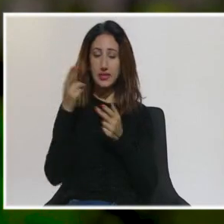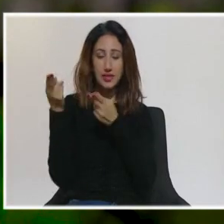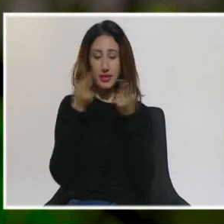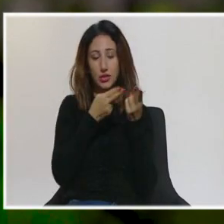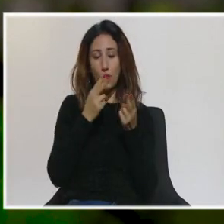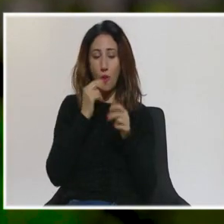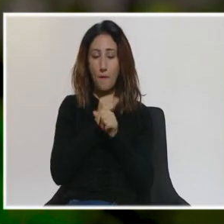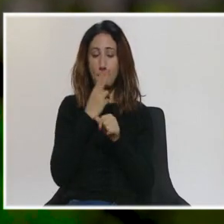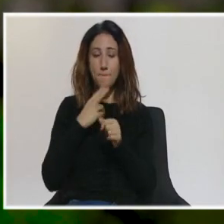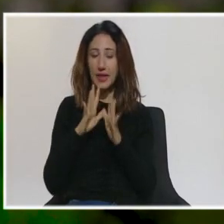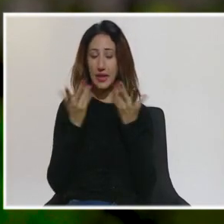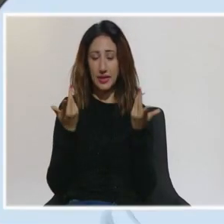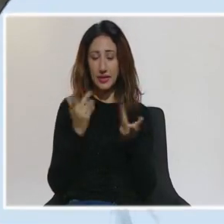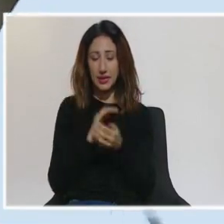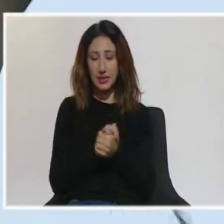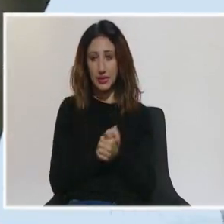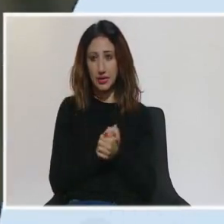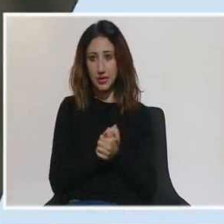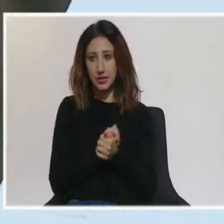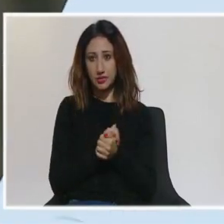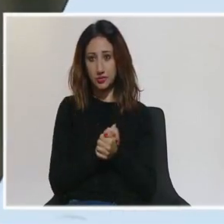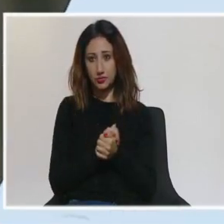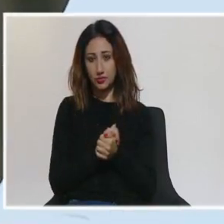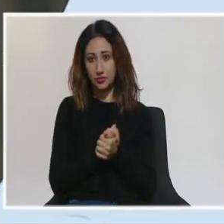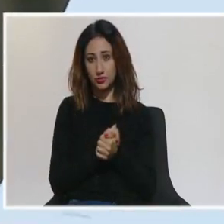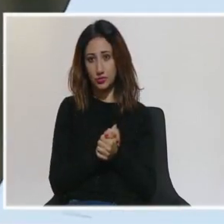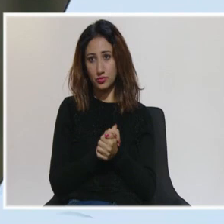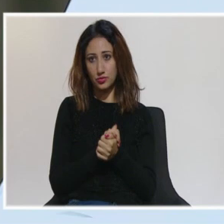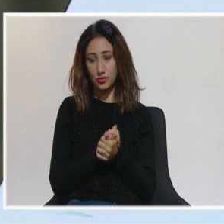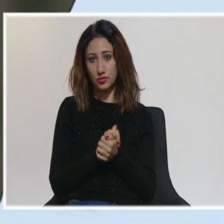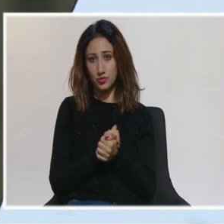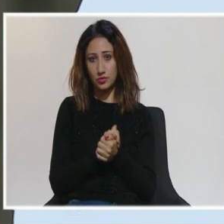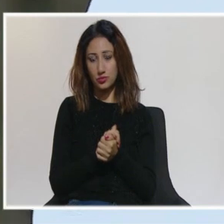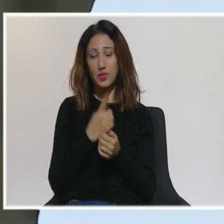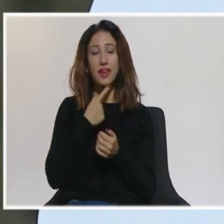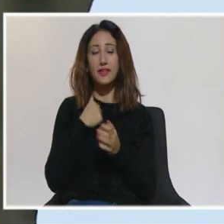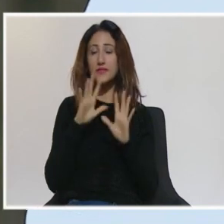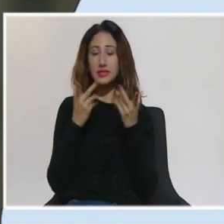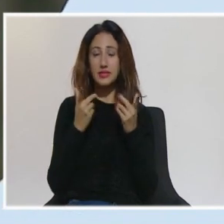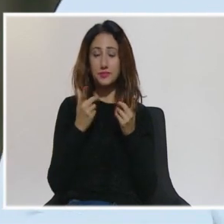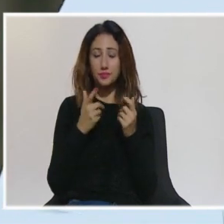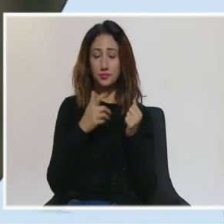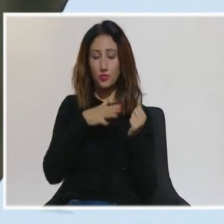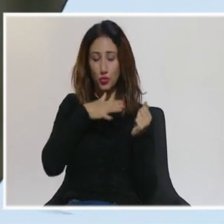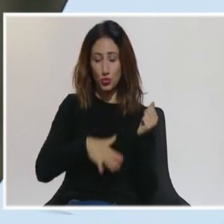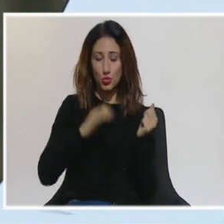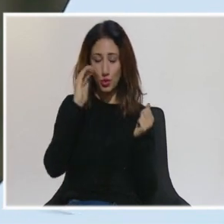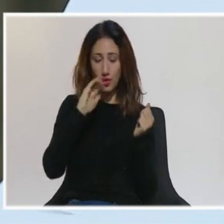خير في ايه؟ انا نفسي يعني مثلا بقول لك الشيخ الحسن اللي انا عامله